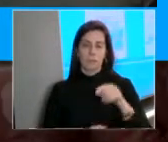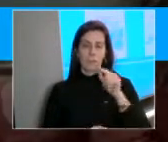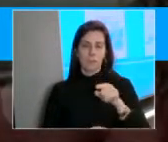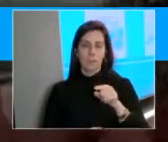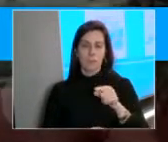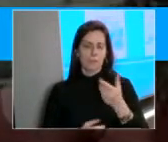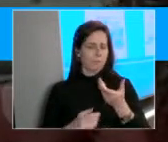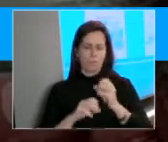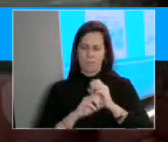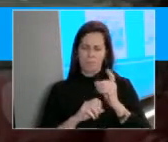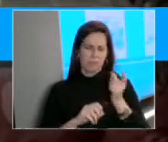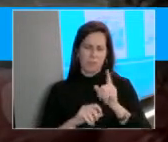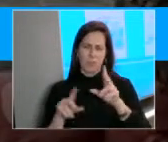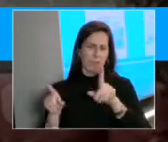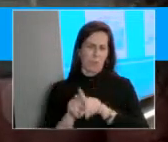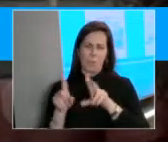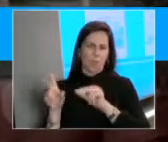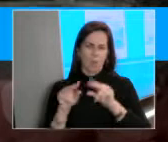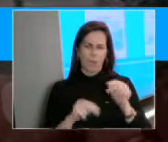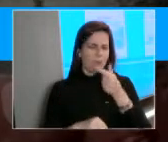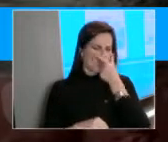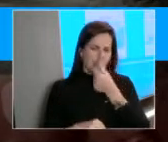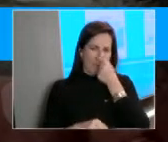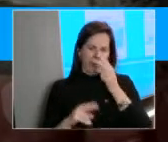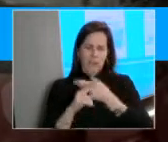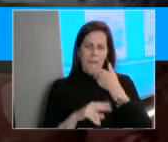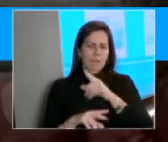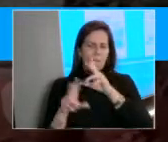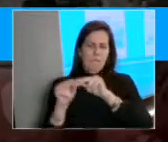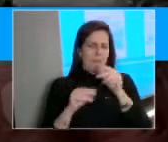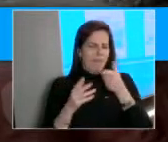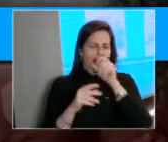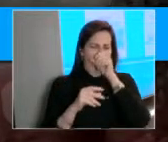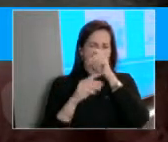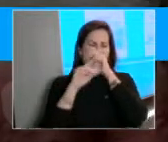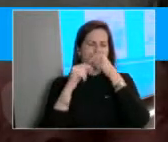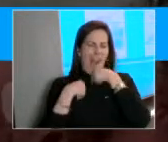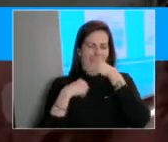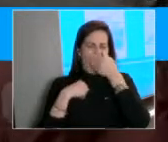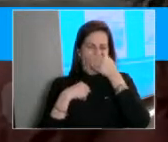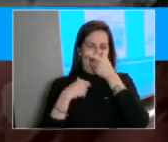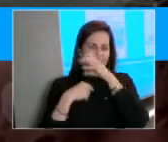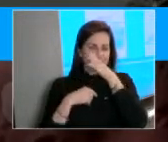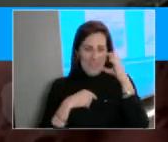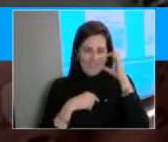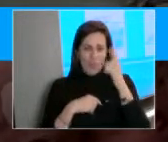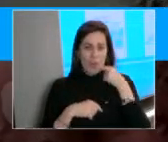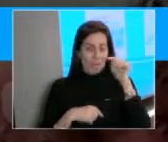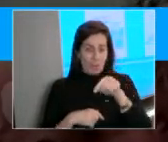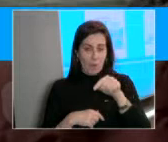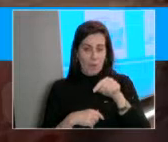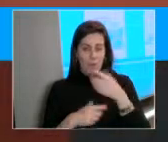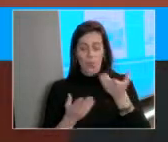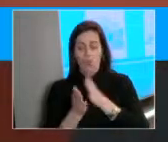עזרות שמפרסמים זה פחות או יותר כמו עזרות לשפעת בארץ, אנחנו מתחילים, פחות, לנו בארץ אין מסכות על הפנים, נגיד, אבל זה